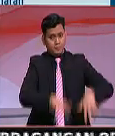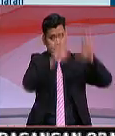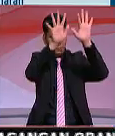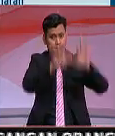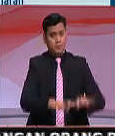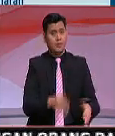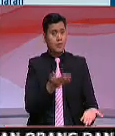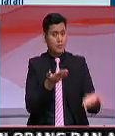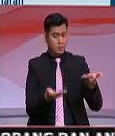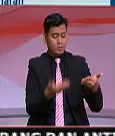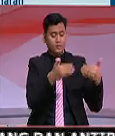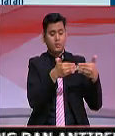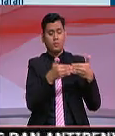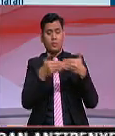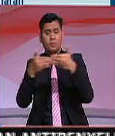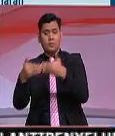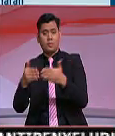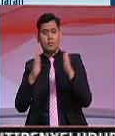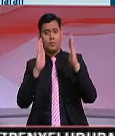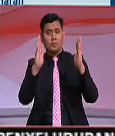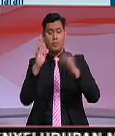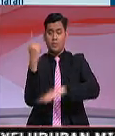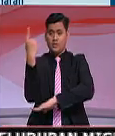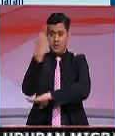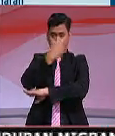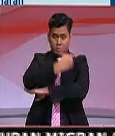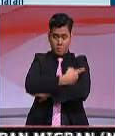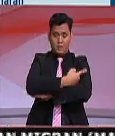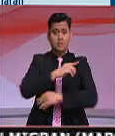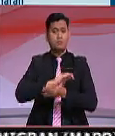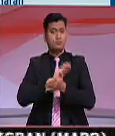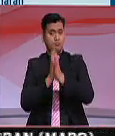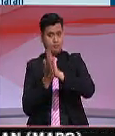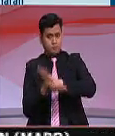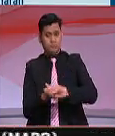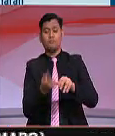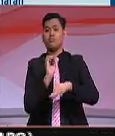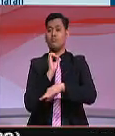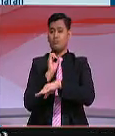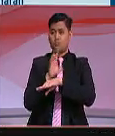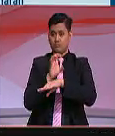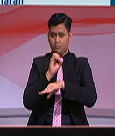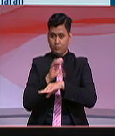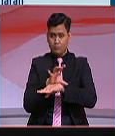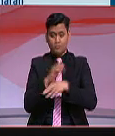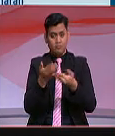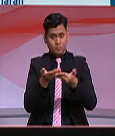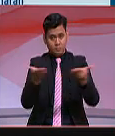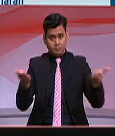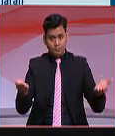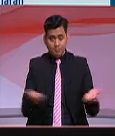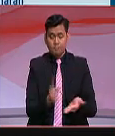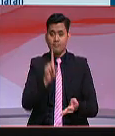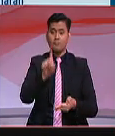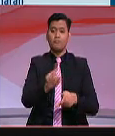yang dijangkakan berterusan berlaku untuk tempoh satu hari. Oleh yang demikian, Malaysia menasihatkan penduduk setempat agar sentiasa